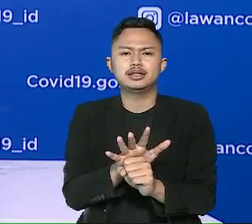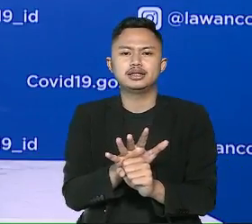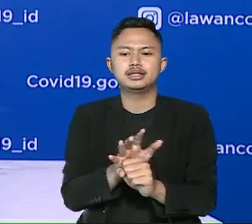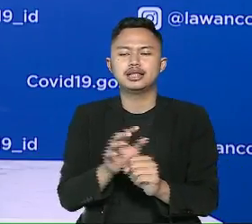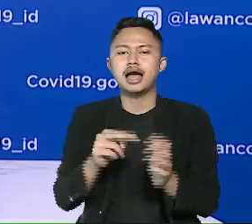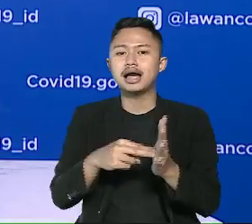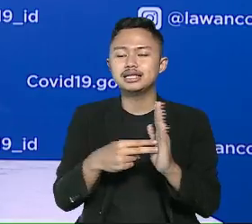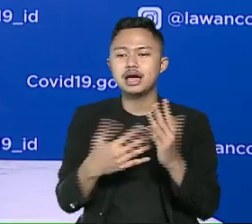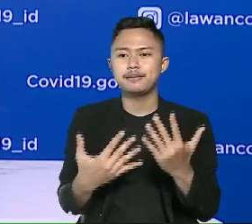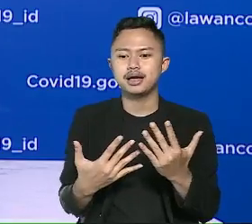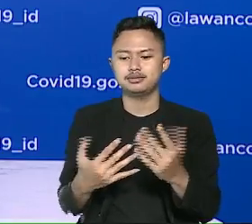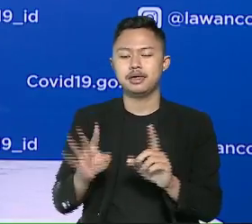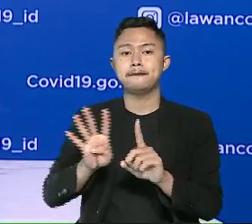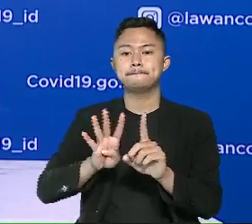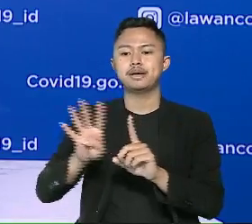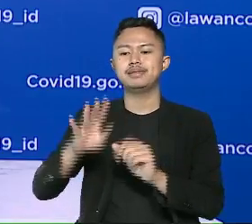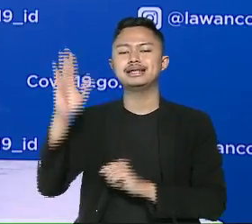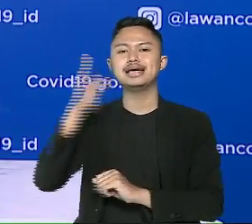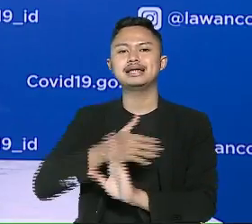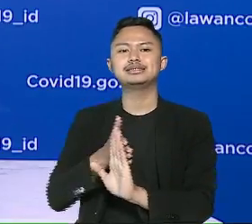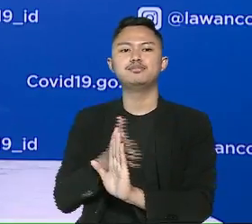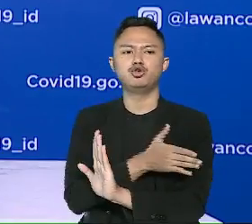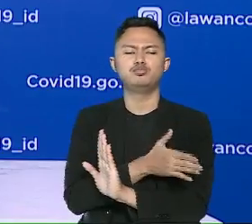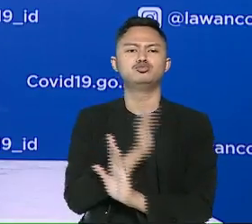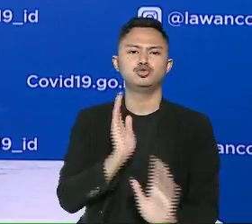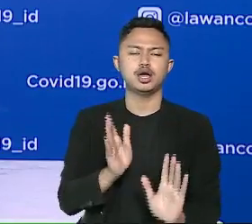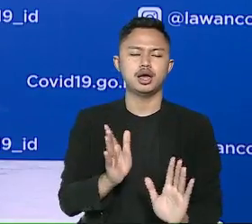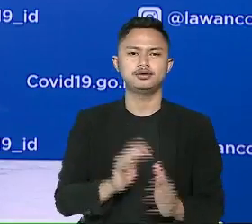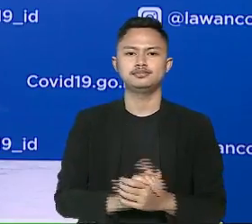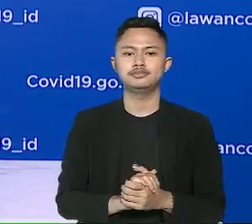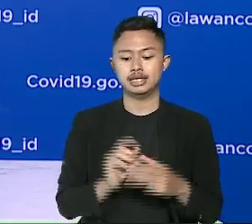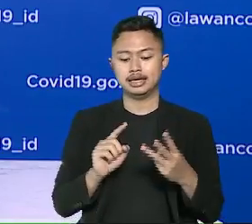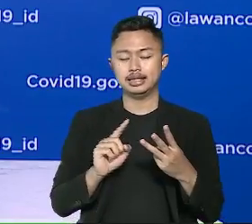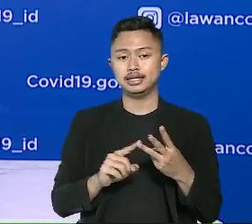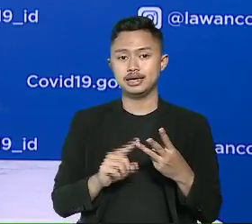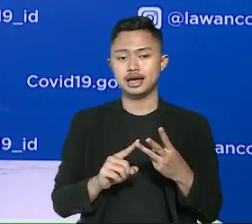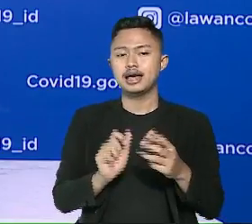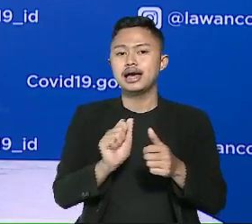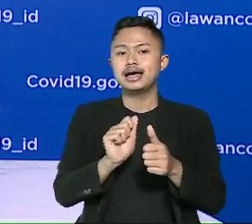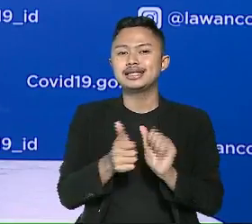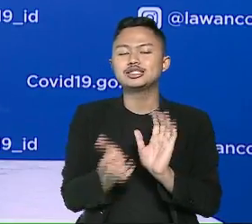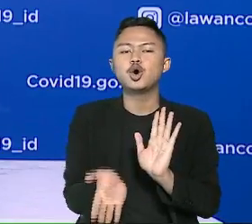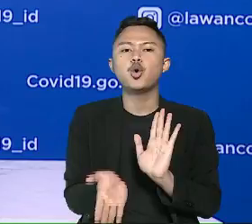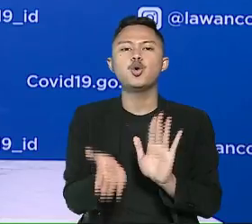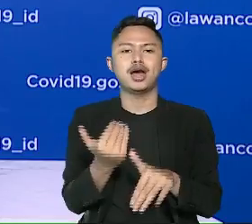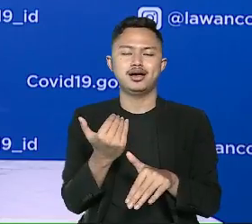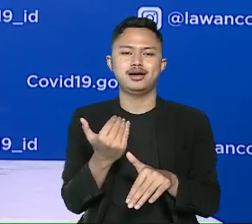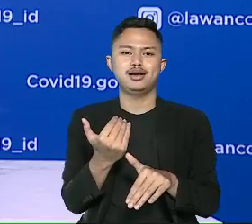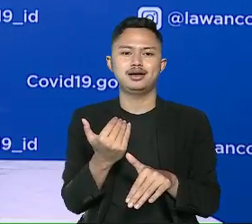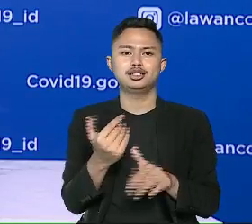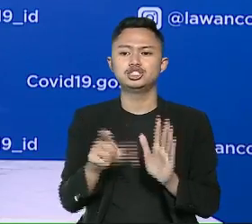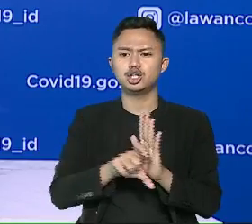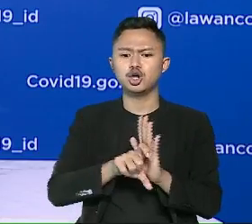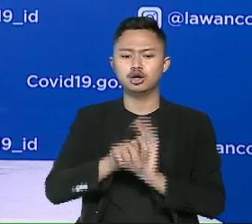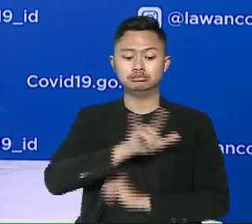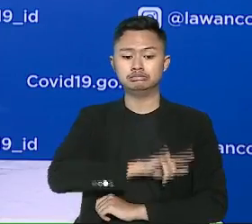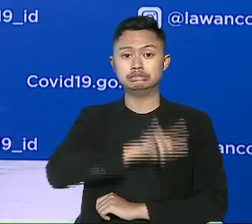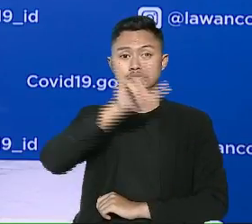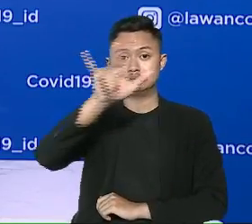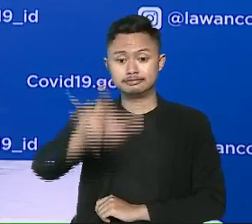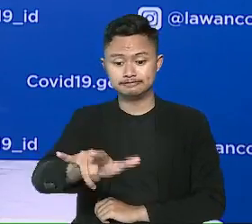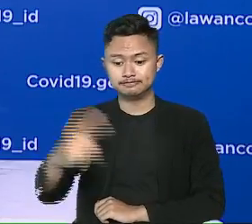14 hari pasca penyuntikan. Kemudian ketiga, kewajiban testing ulang atau entry test saat kedatangan di pintu